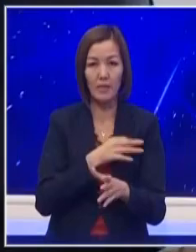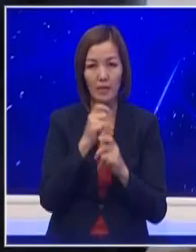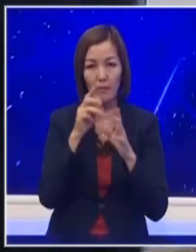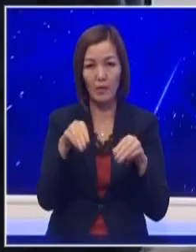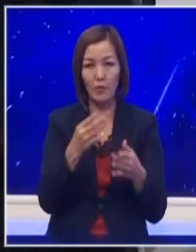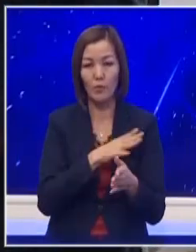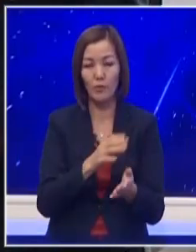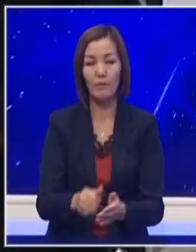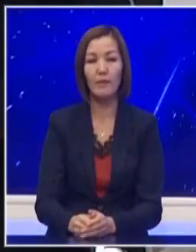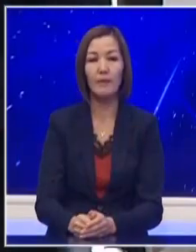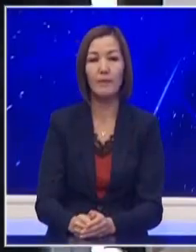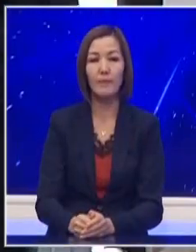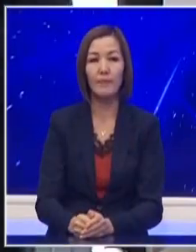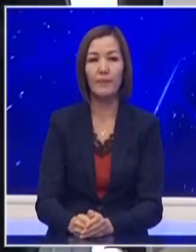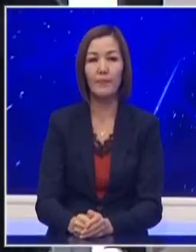знаками